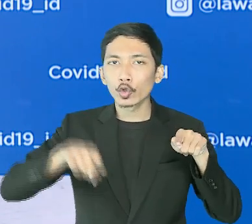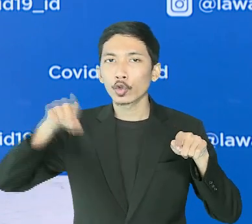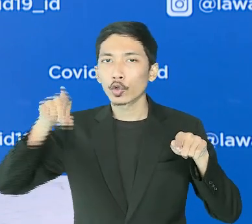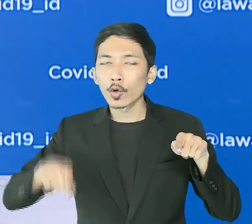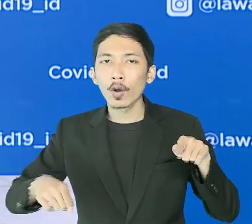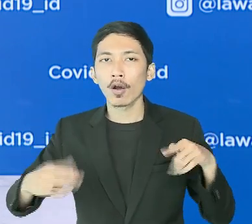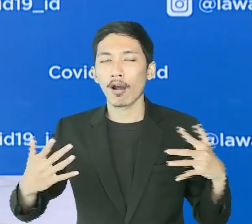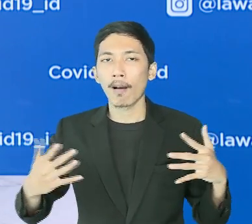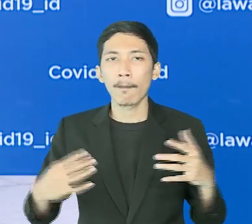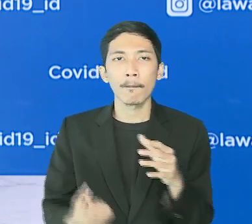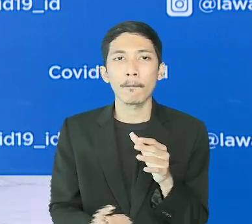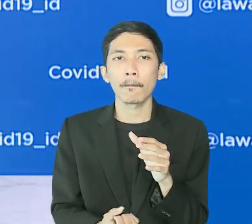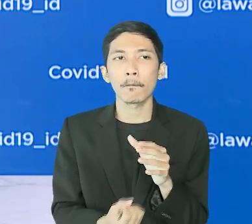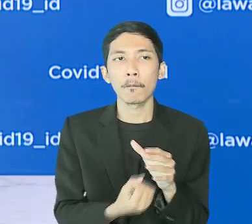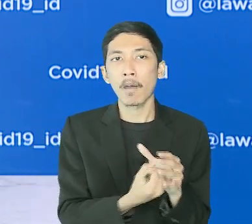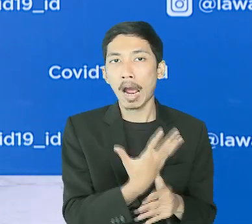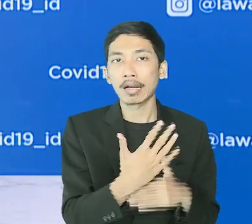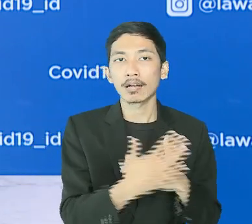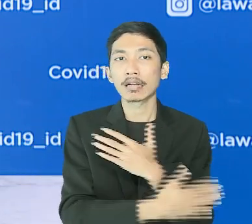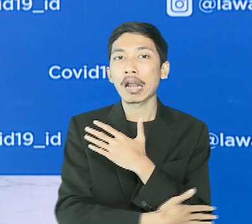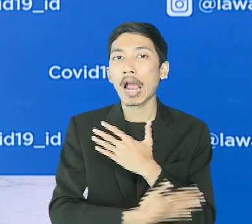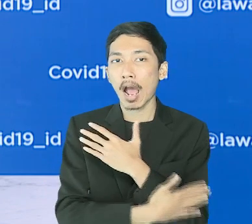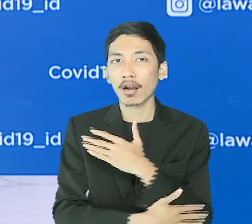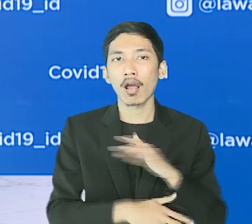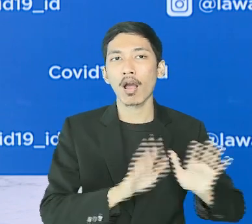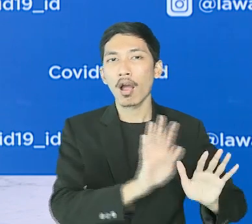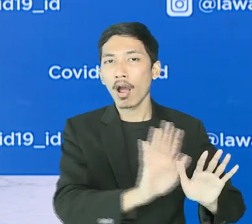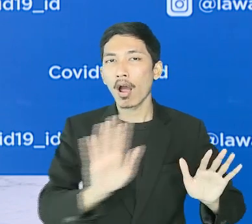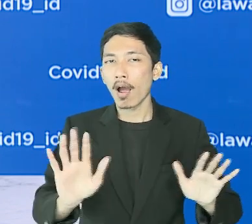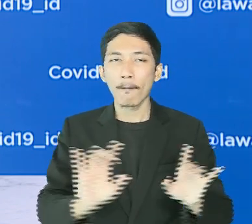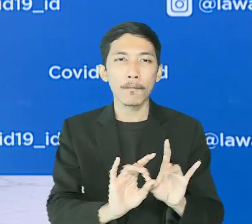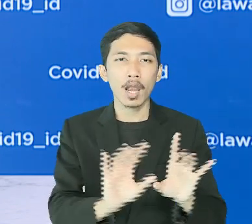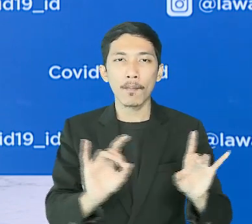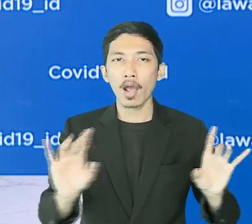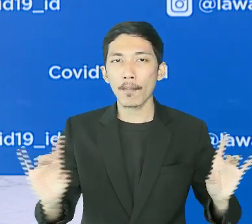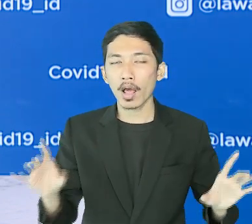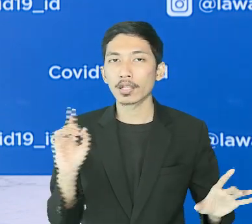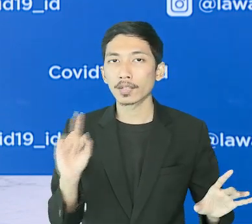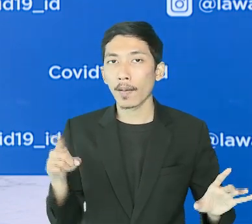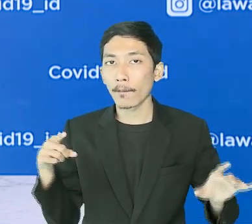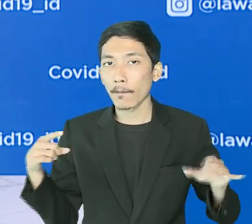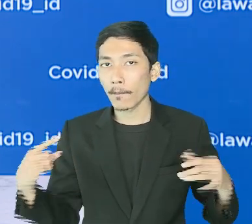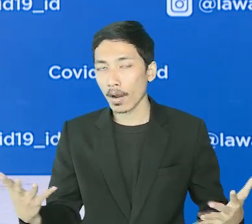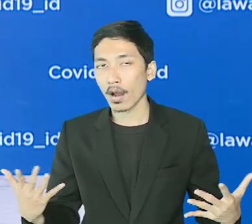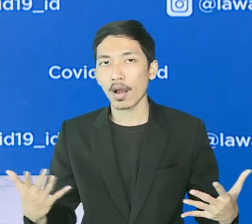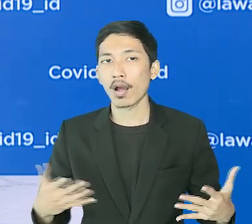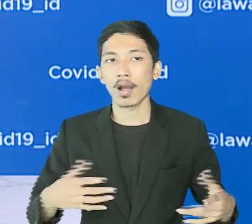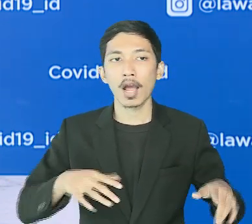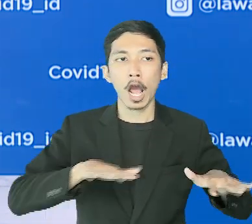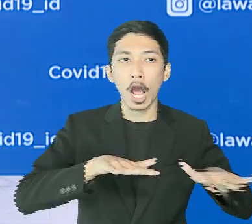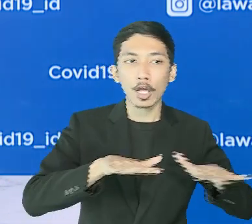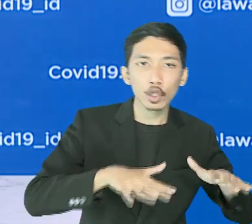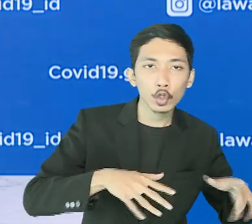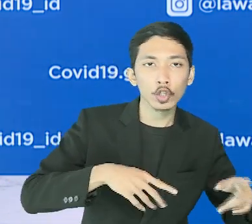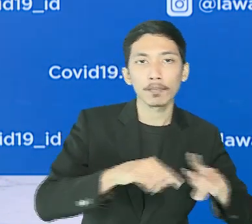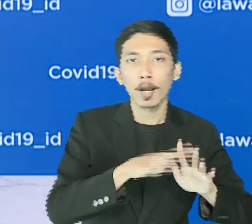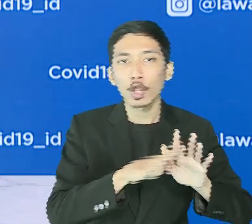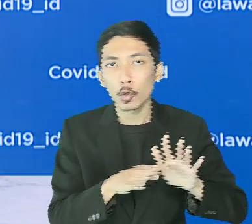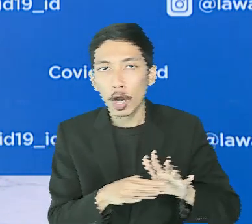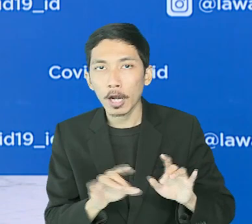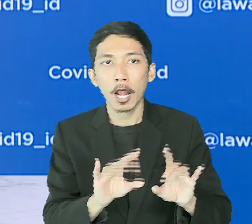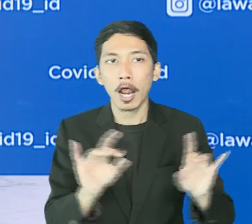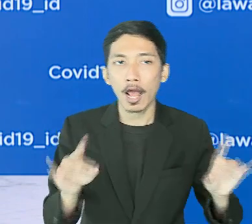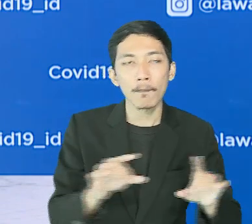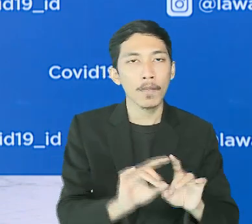Tentunya, perkembangan di setiap negara dapat berbeda karena karakteristik dan pola pengendalian COVID-19 di negara